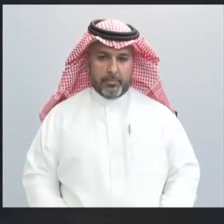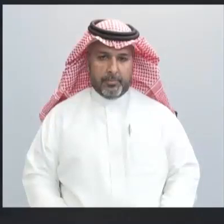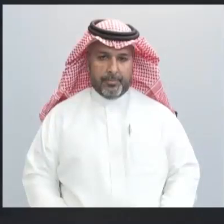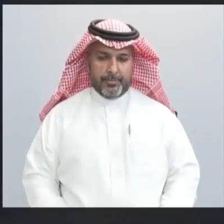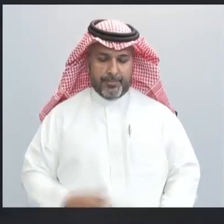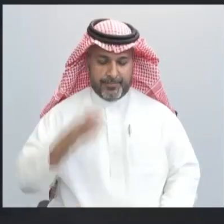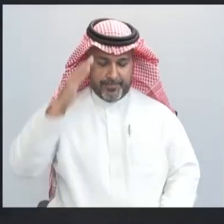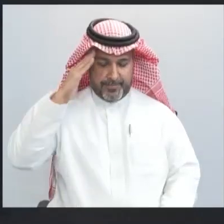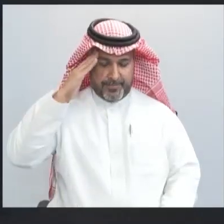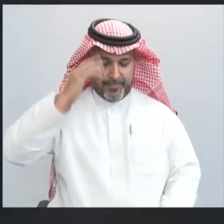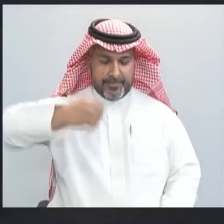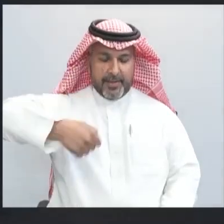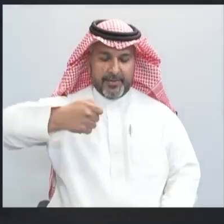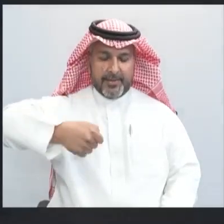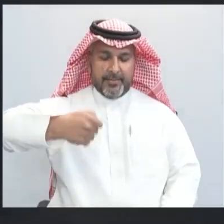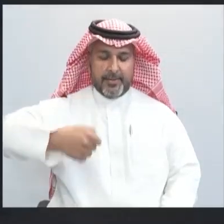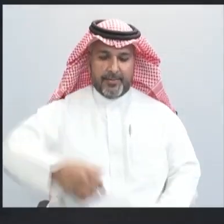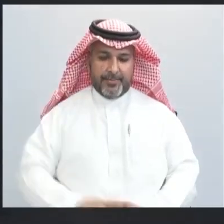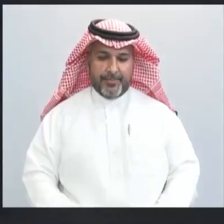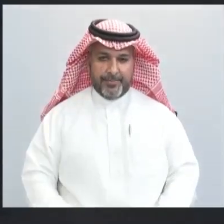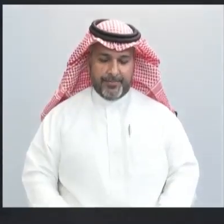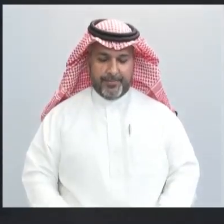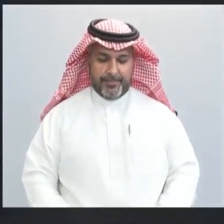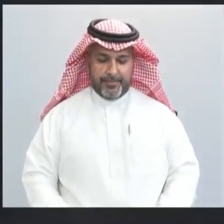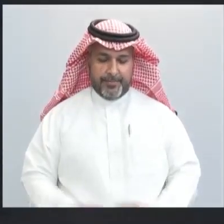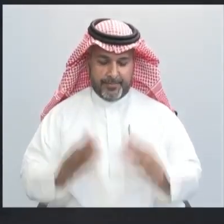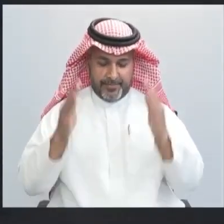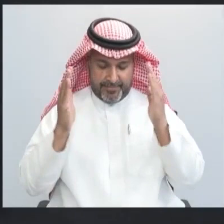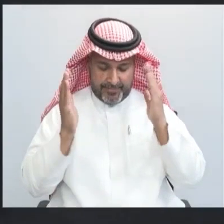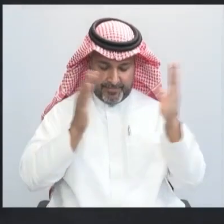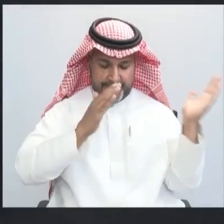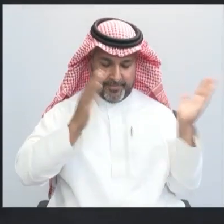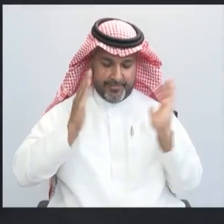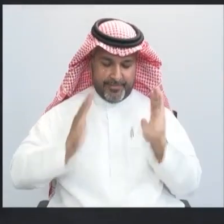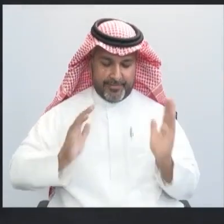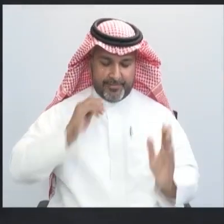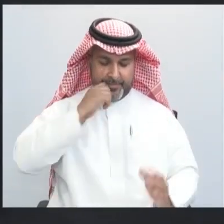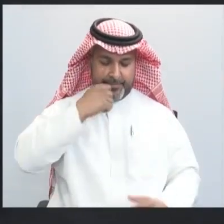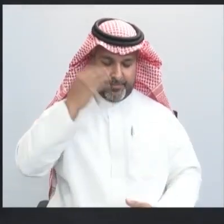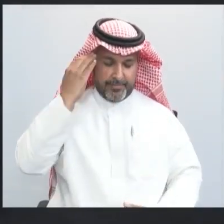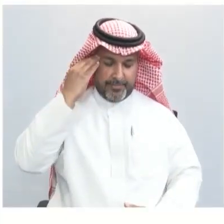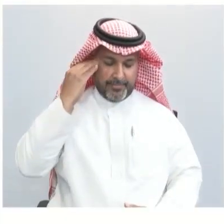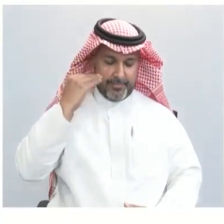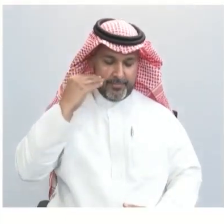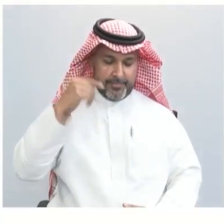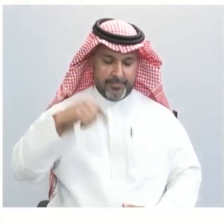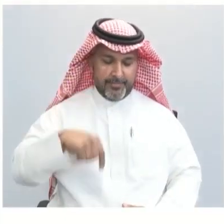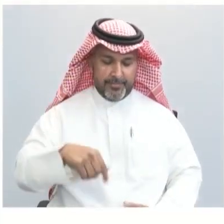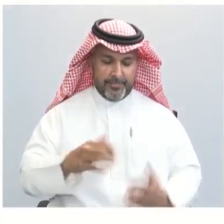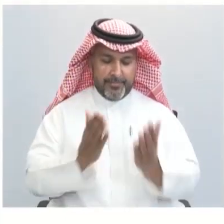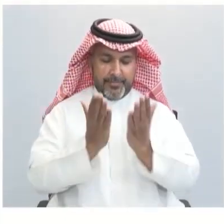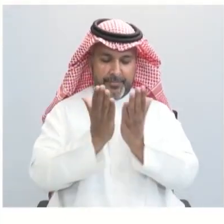السلام عليكم ورحمة الله وبركاته، مرحبا بكم أعزائي الطلاب والطالبات في مقرر التقنية الرقمية 2-2. بإذن